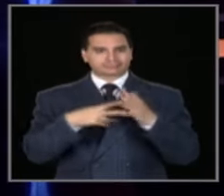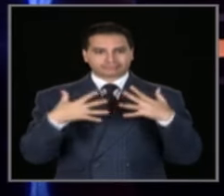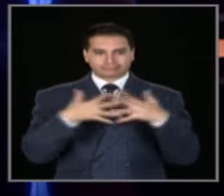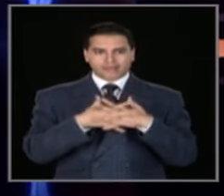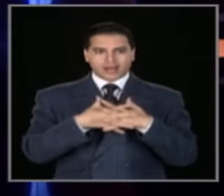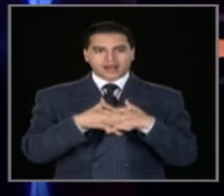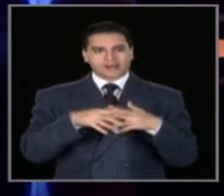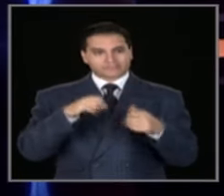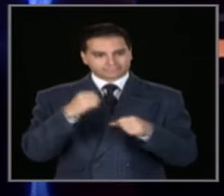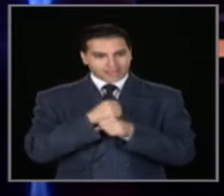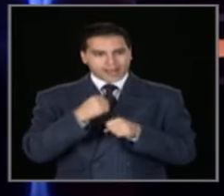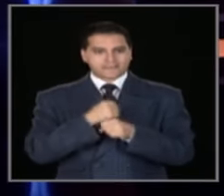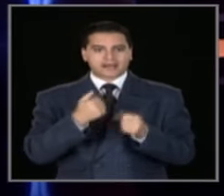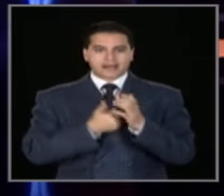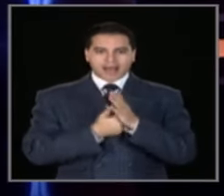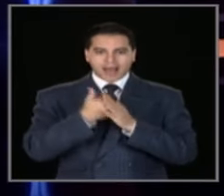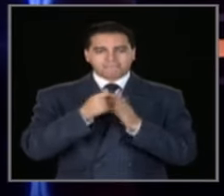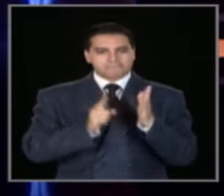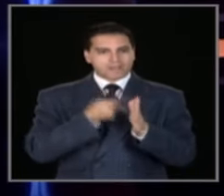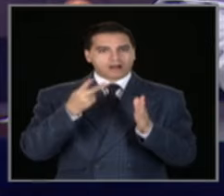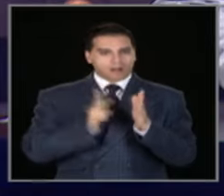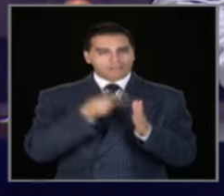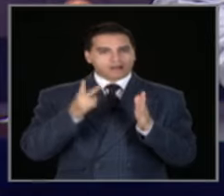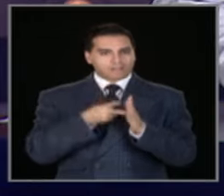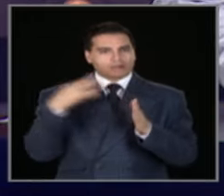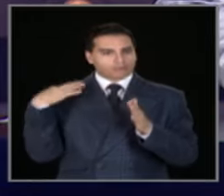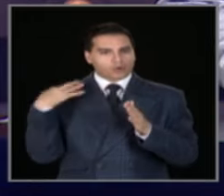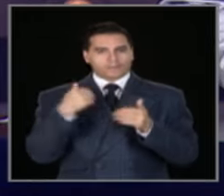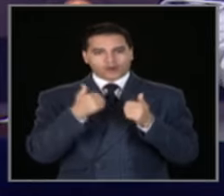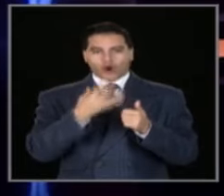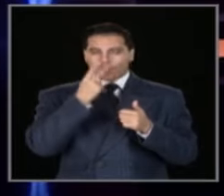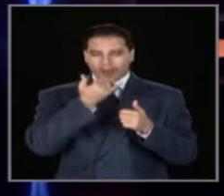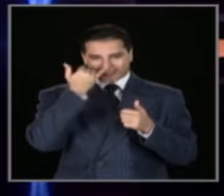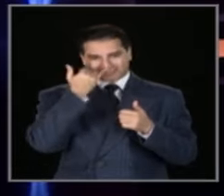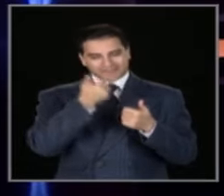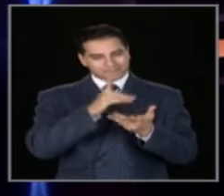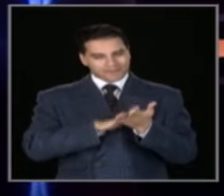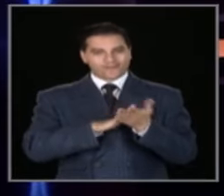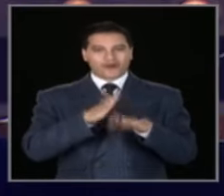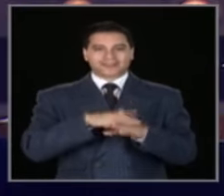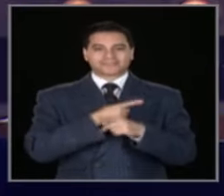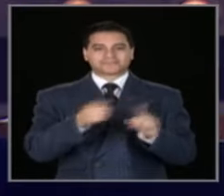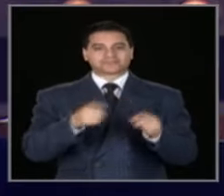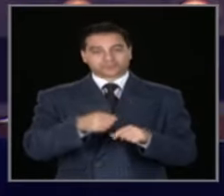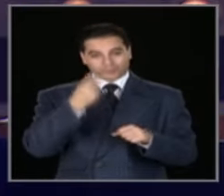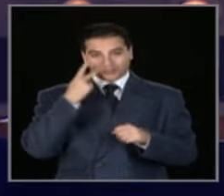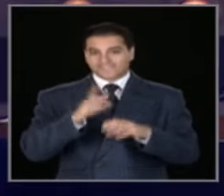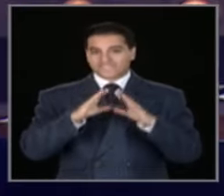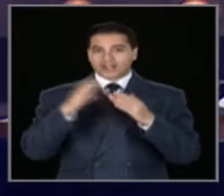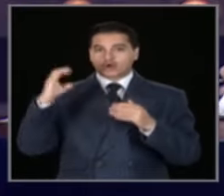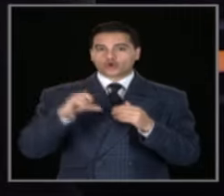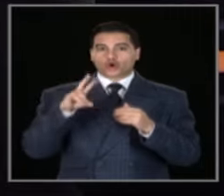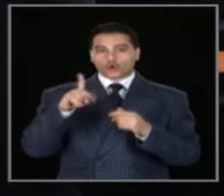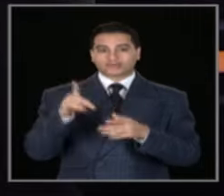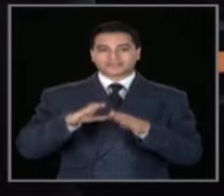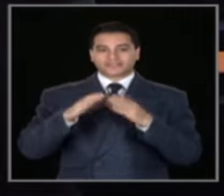يجربوا وإنهم نعمل مرة واثنين وثلاثة، مفيش مشكلة، عادي جدا. كويس، حلوة روحك دي، برافو عليك. وجوت عندنا تغيير